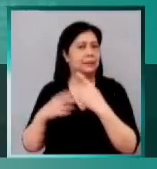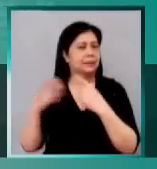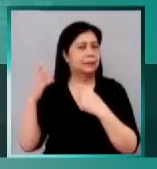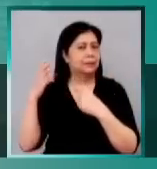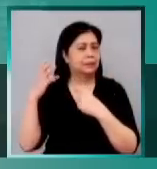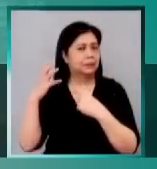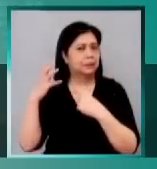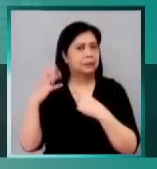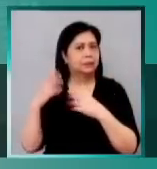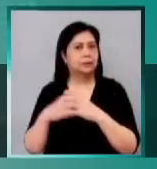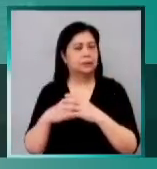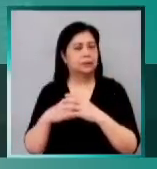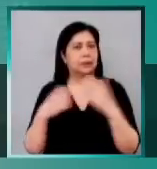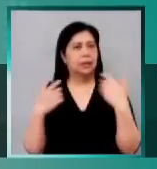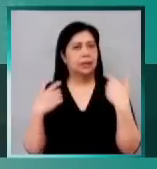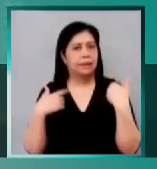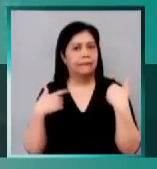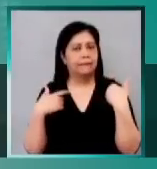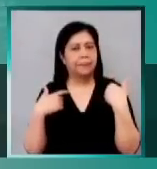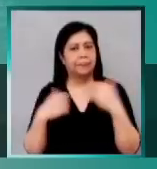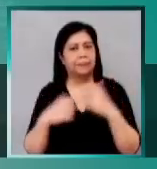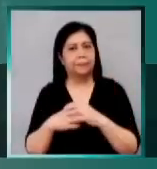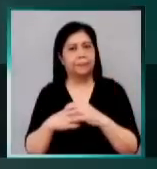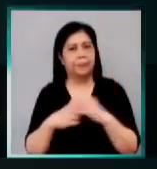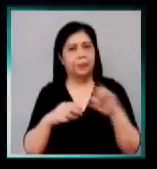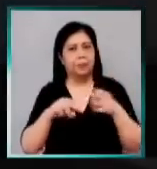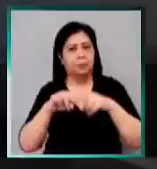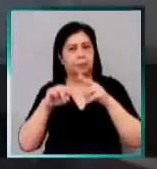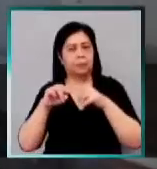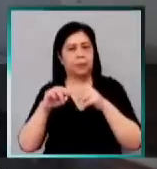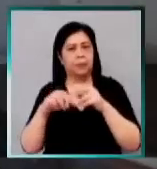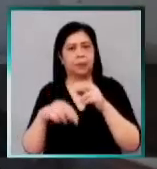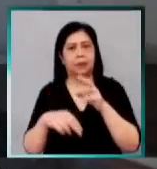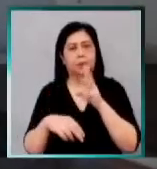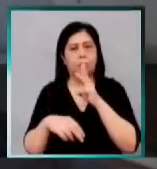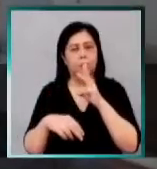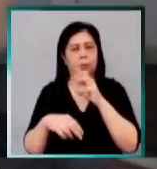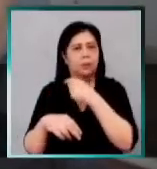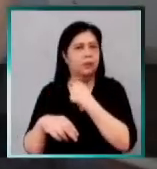Tapos nagkaroon siya ng accumulation of lymphatic fluid.